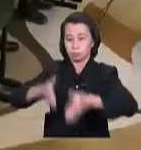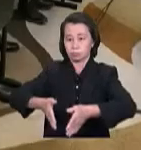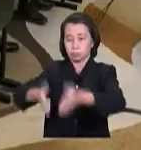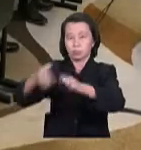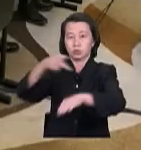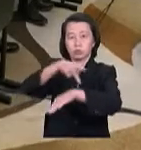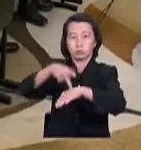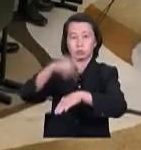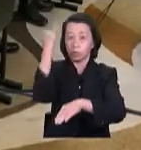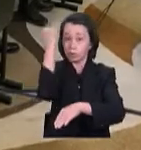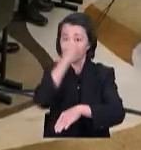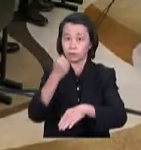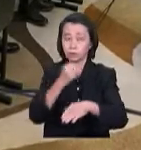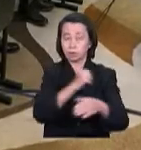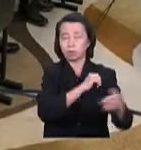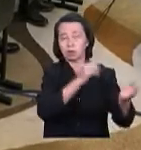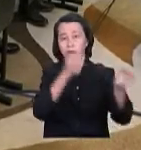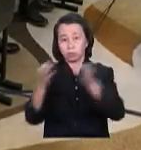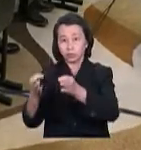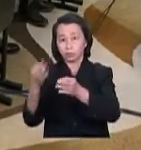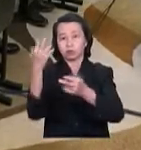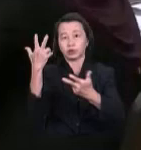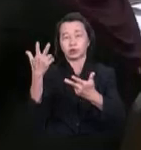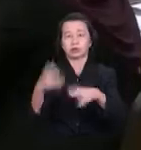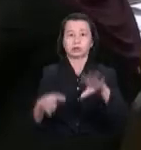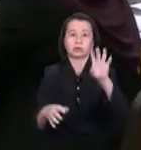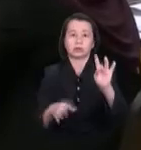Pulau Indah Fasa 3 yang melibatkan